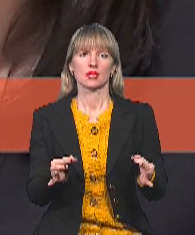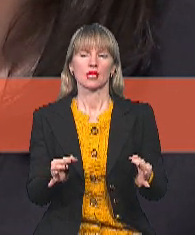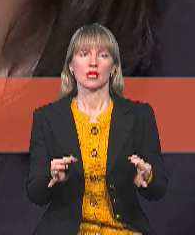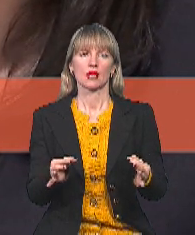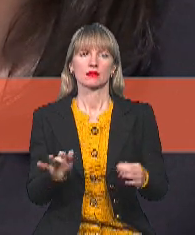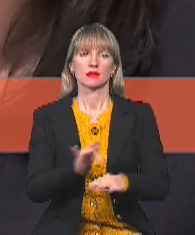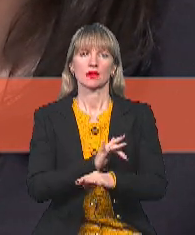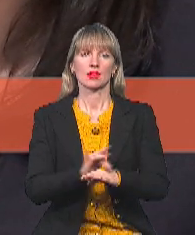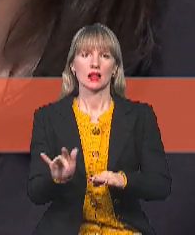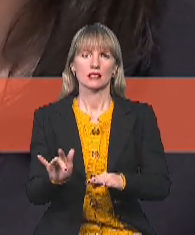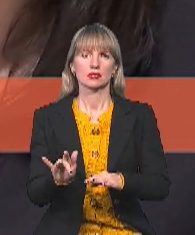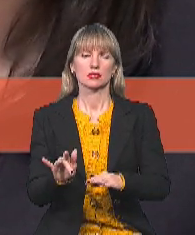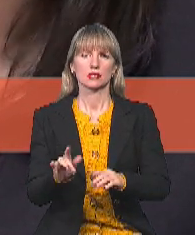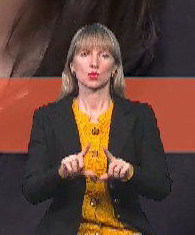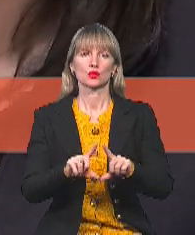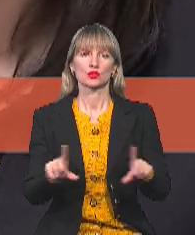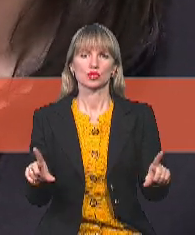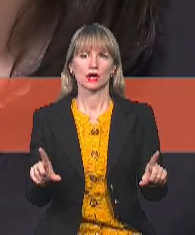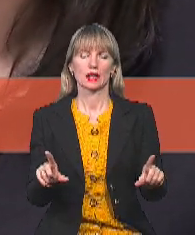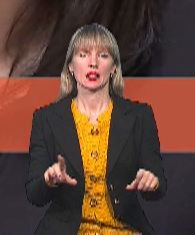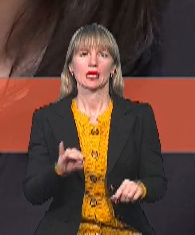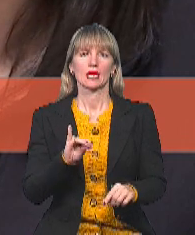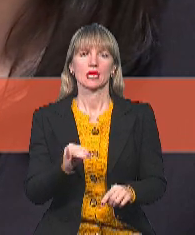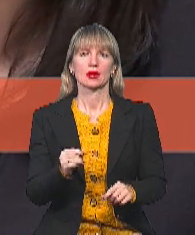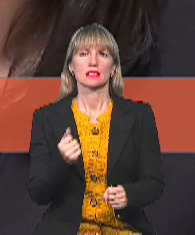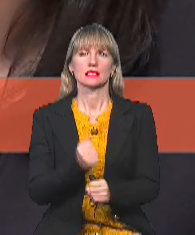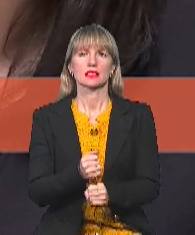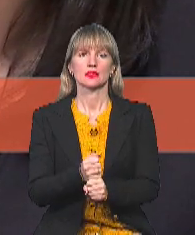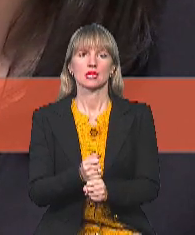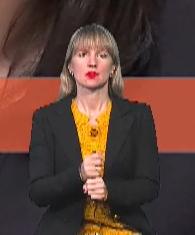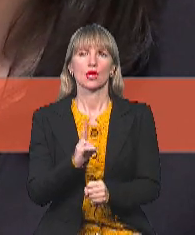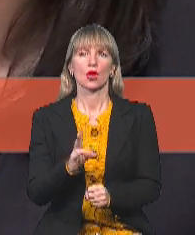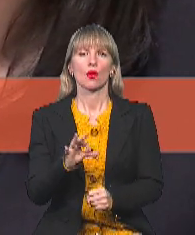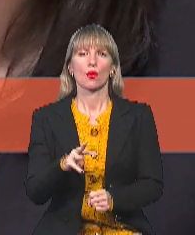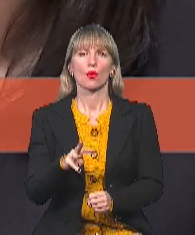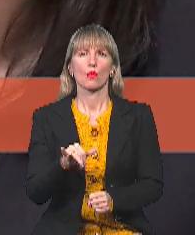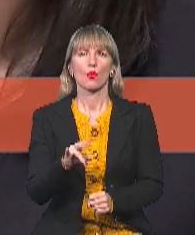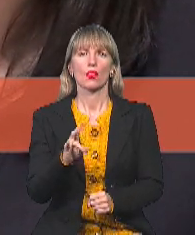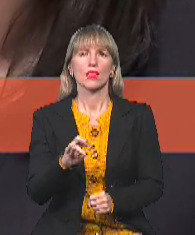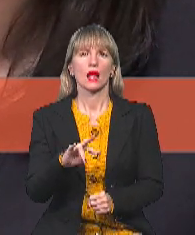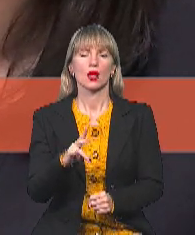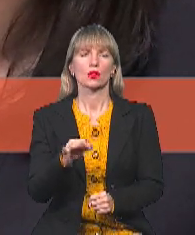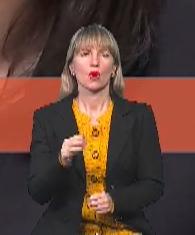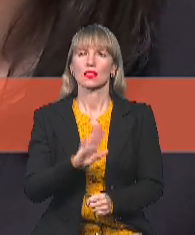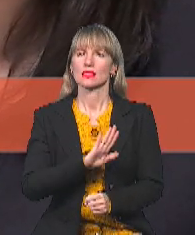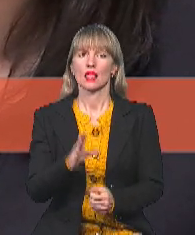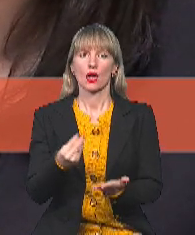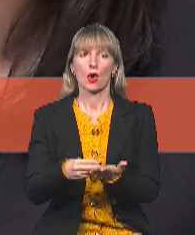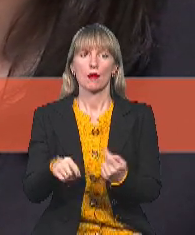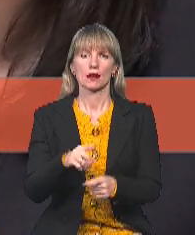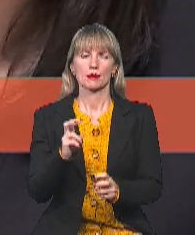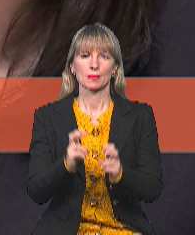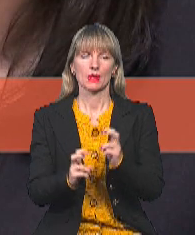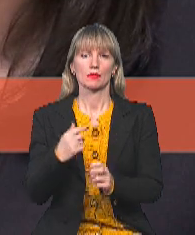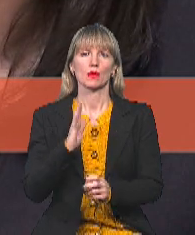процес ліквідації учреждення і створення комунального некомерчого підприємства. Вот, поэтому